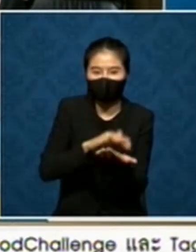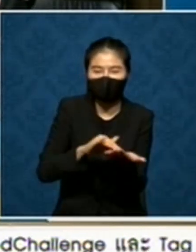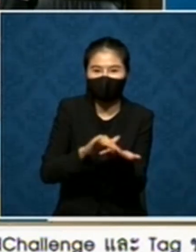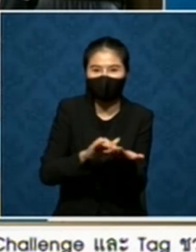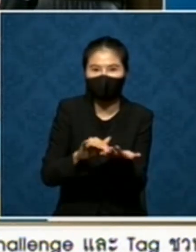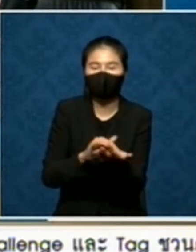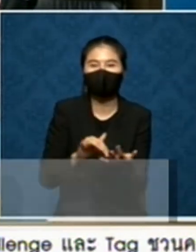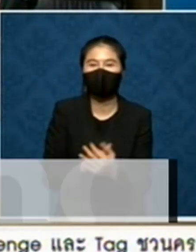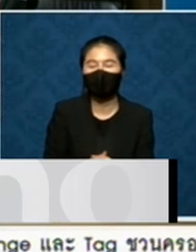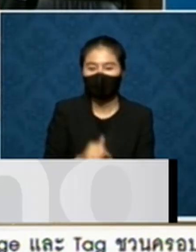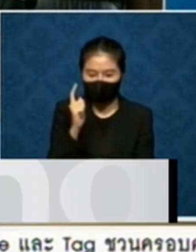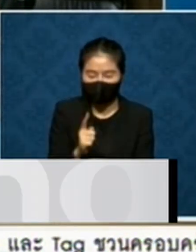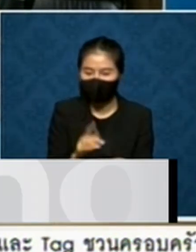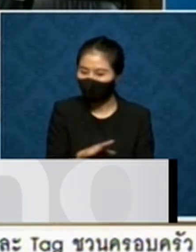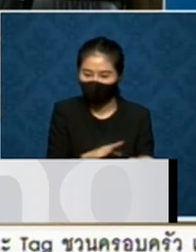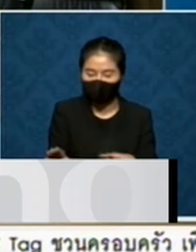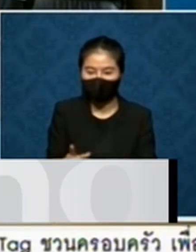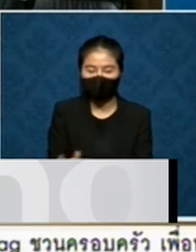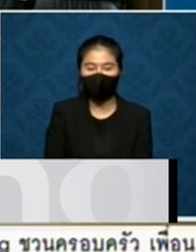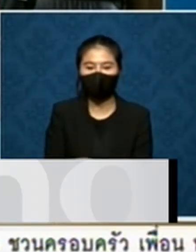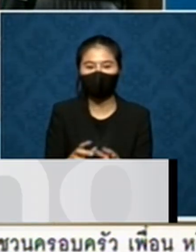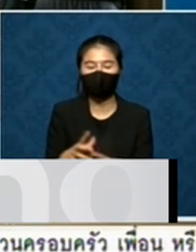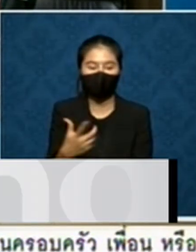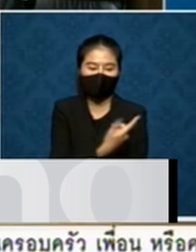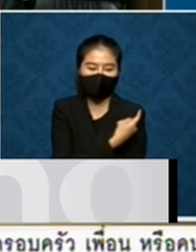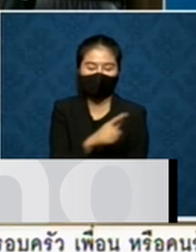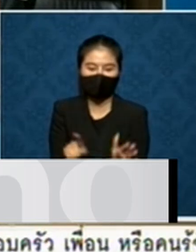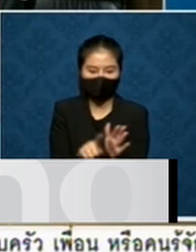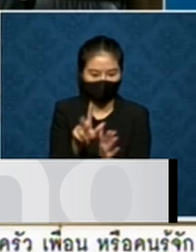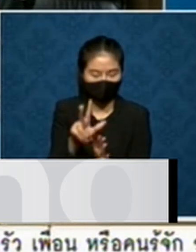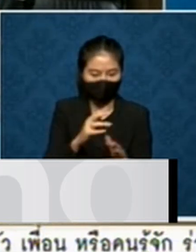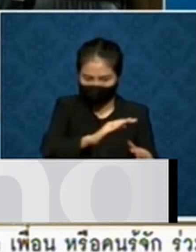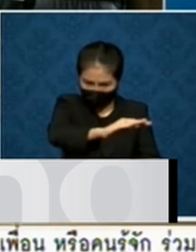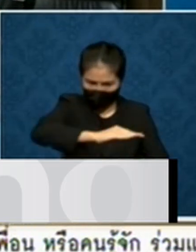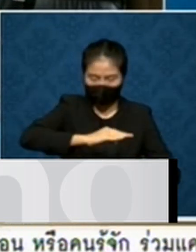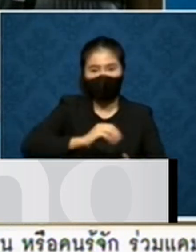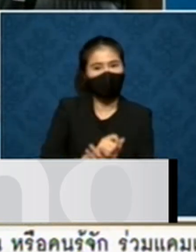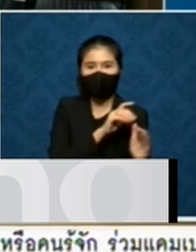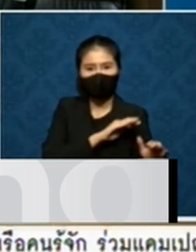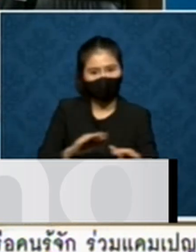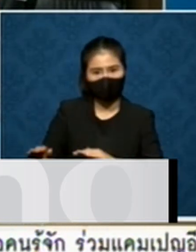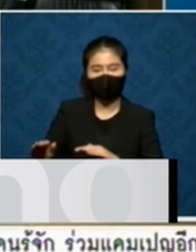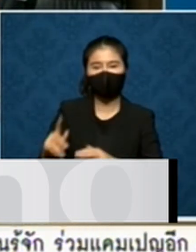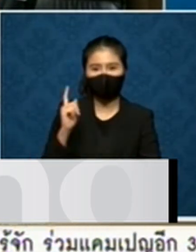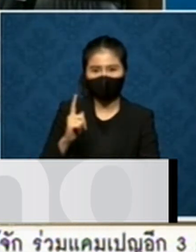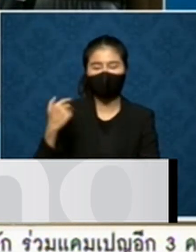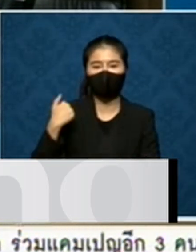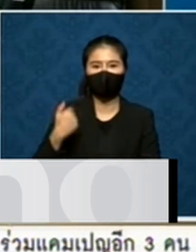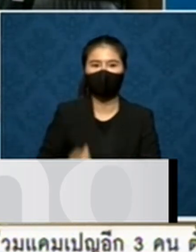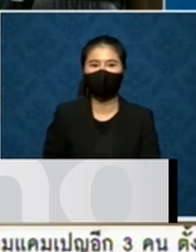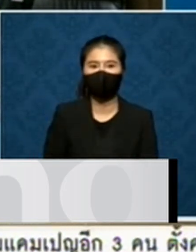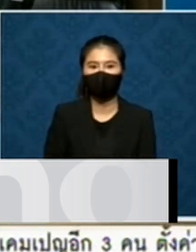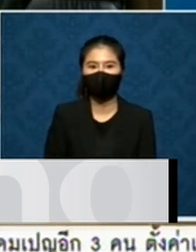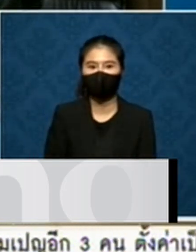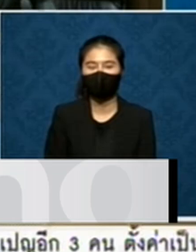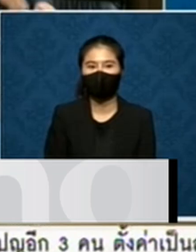วคุณต้องเตรียมเข็ม3แล้วคุณตามเหตุการณ์ทุกครั้